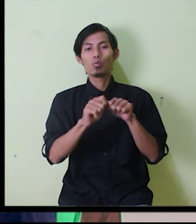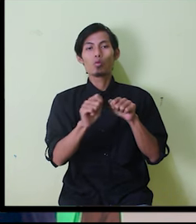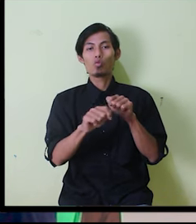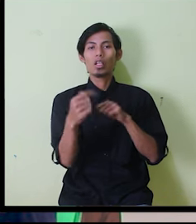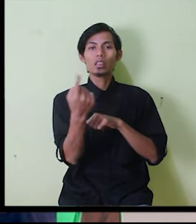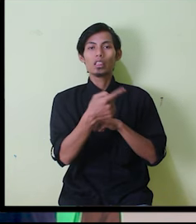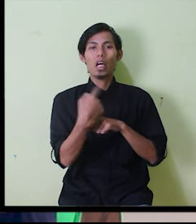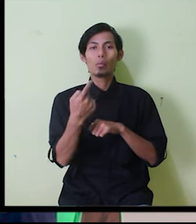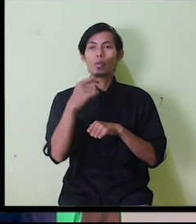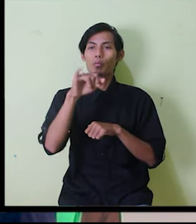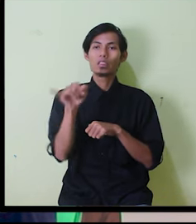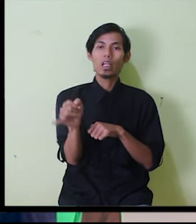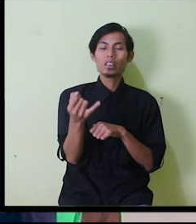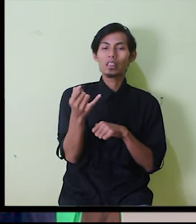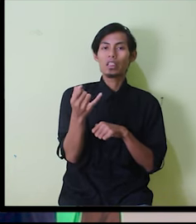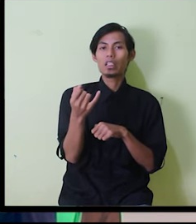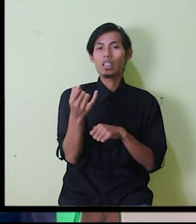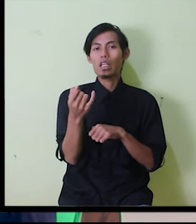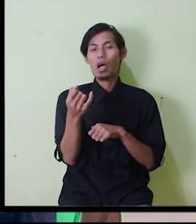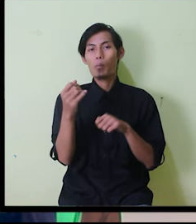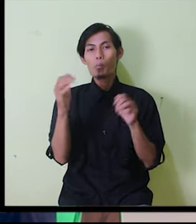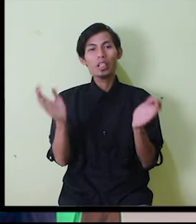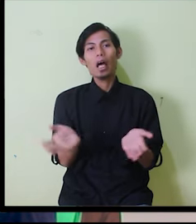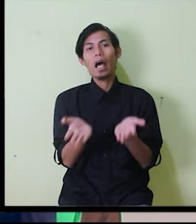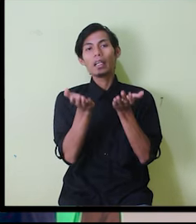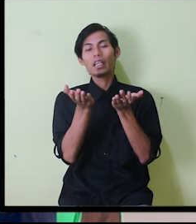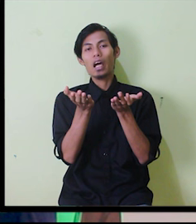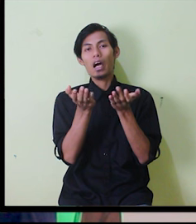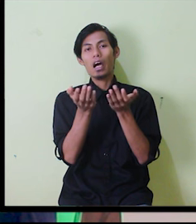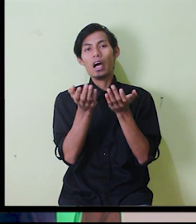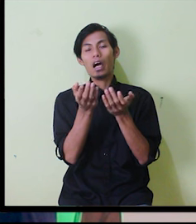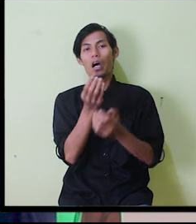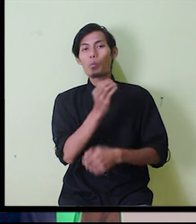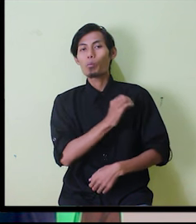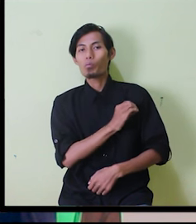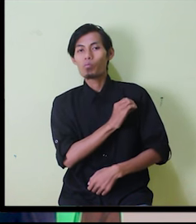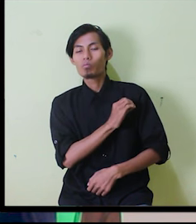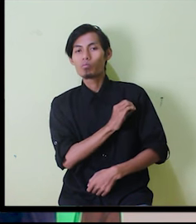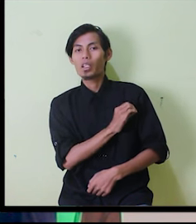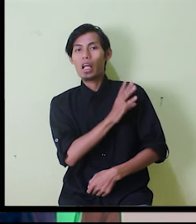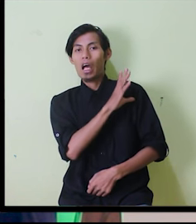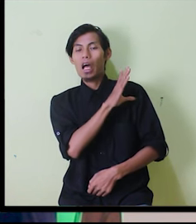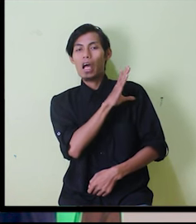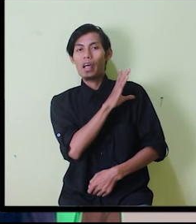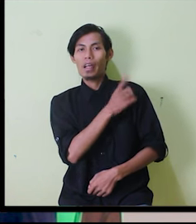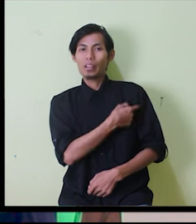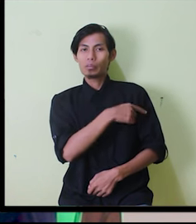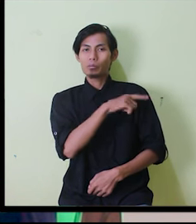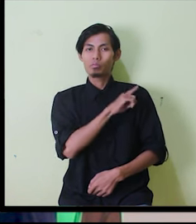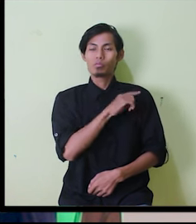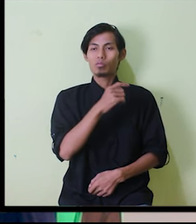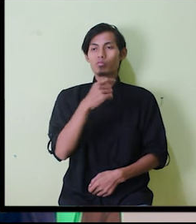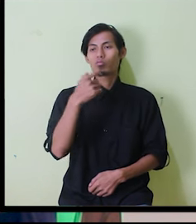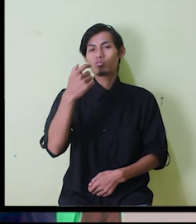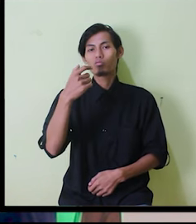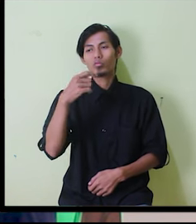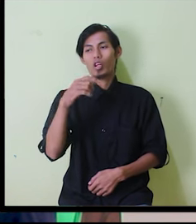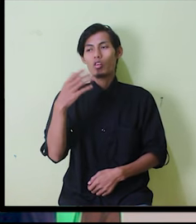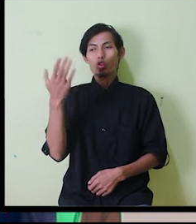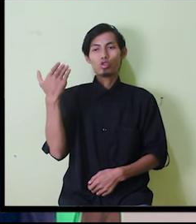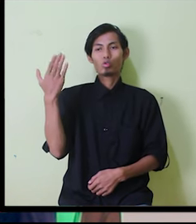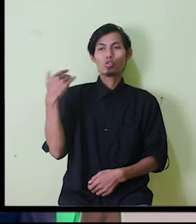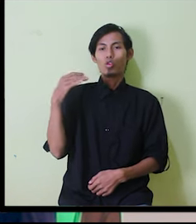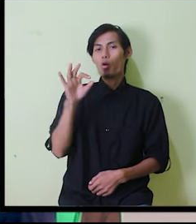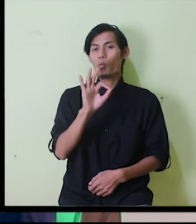itu menjadi berdaya saat ini menjadi ee apa ya orang-orang yang memiliki kemampuan yang